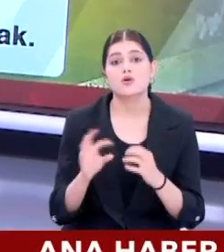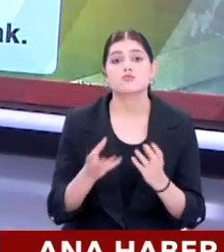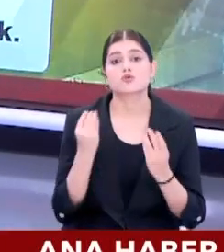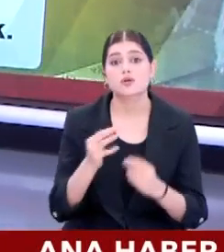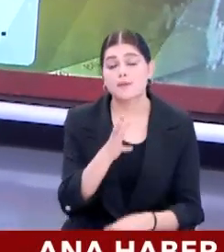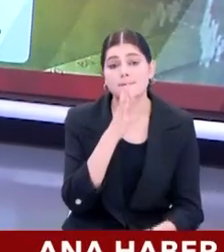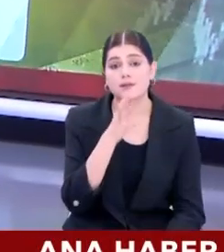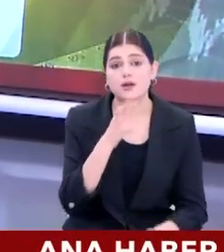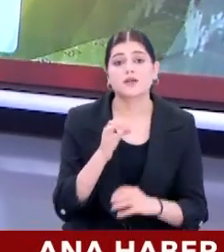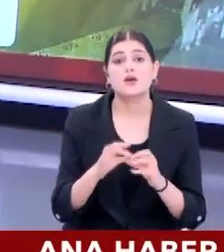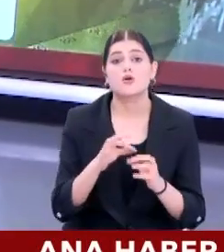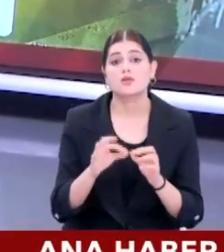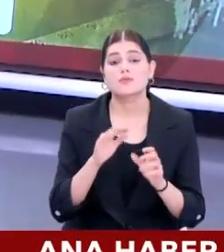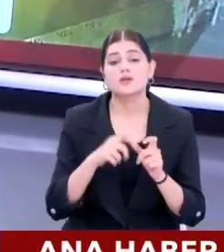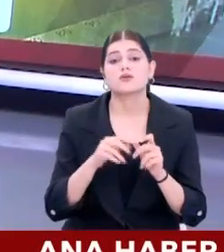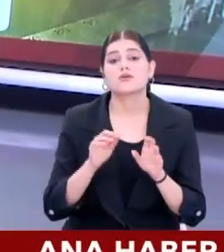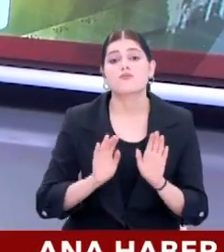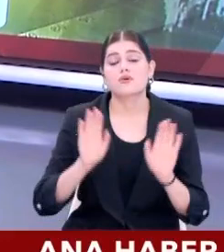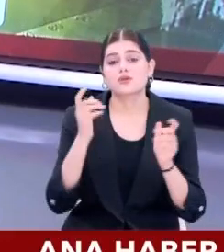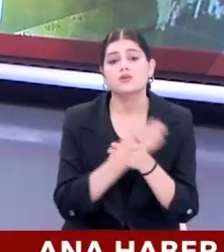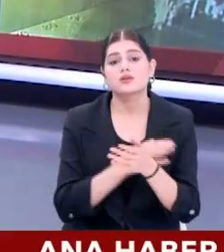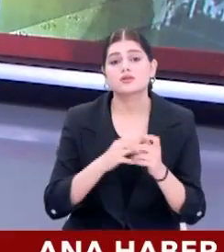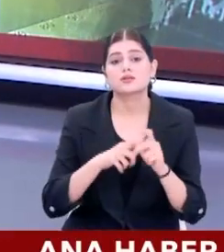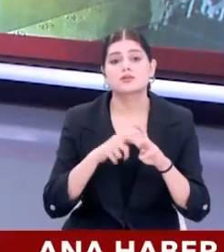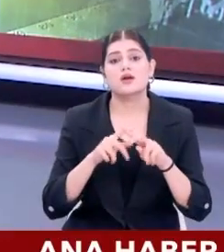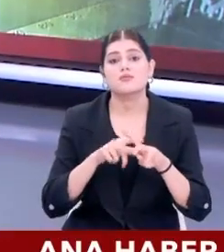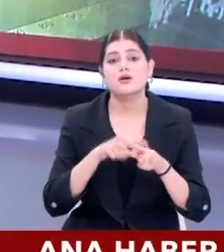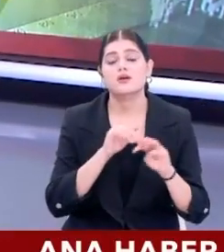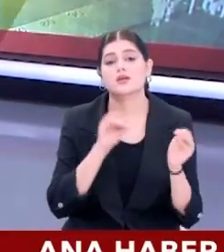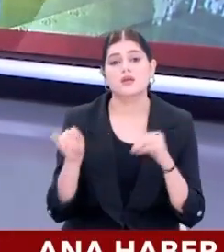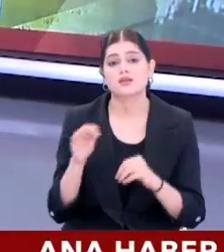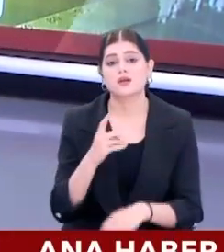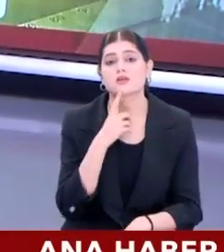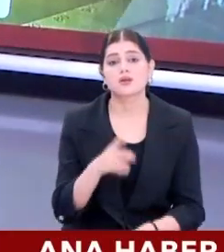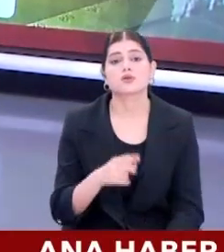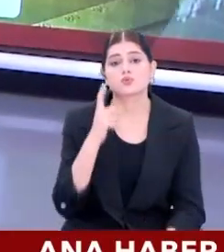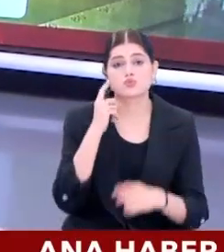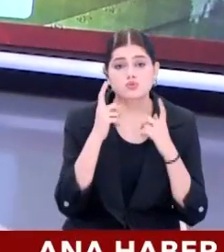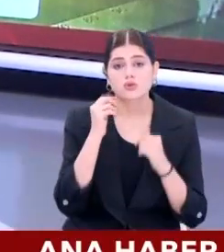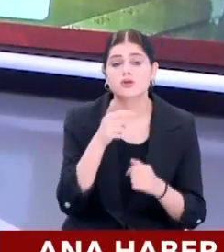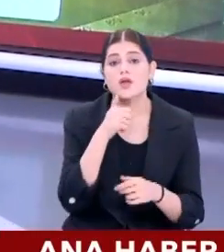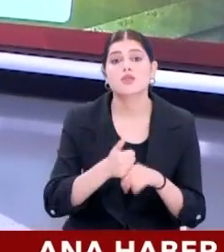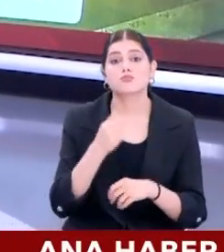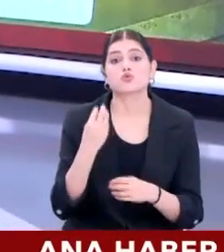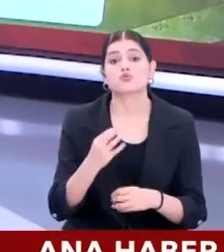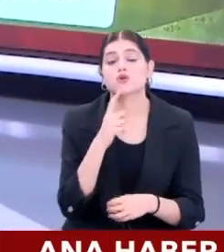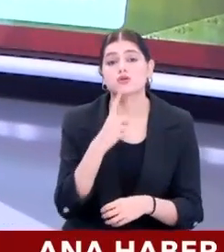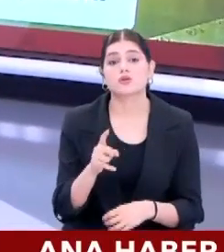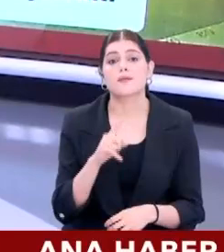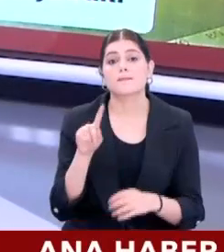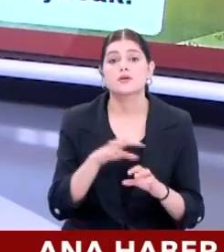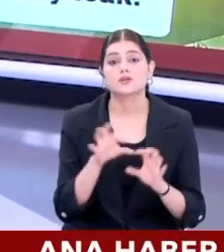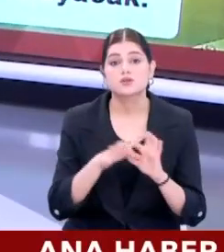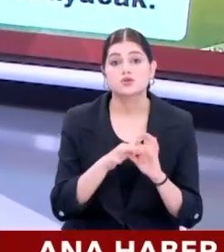ekonomi modelini ülkeye sermaye getirecek mali disiplini temin etmesi Ee umulan bir isim Bu açıdan aralarında bir